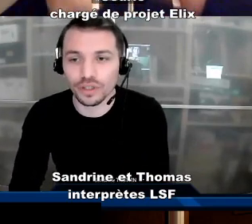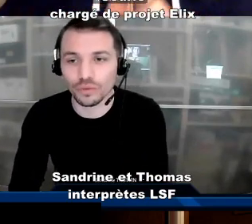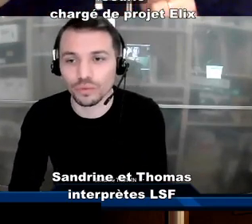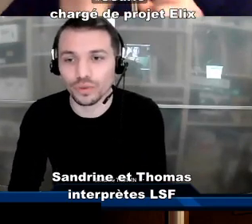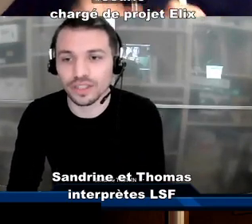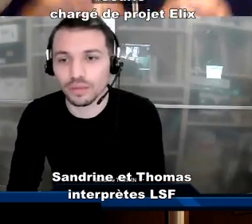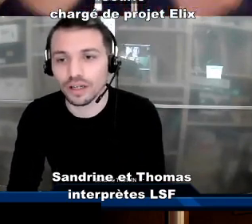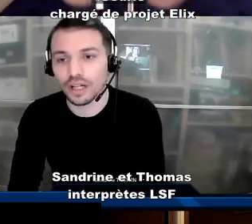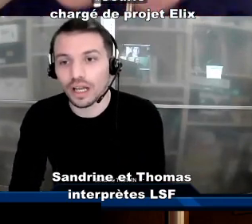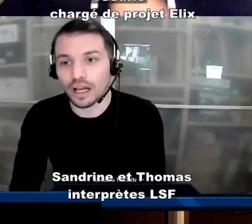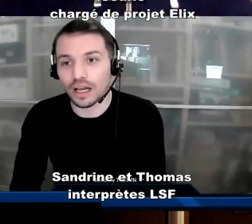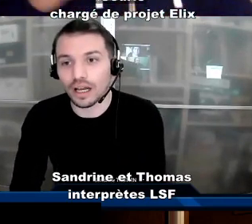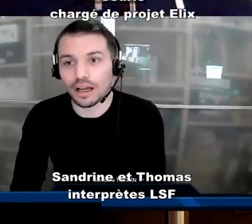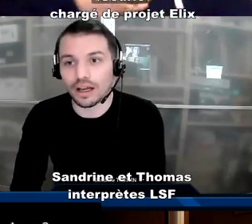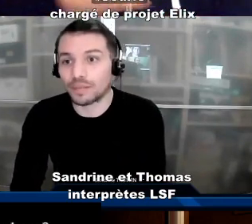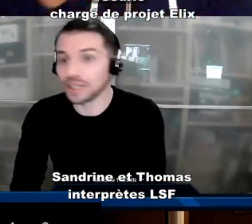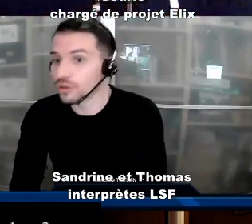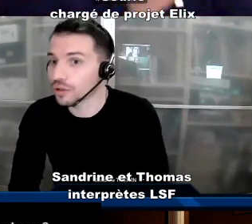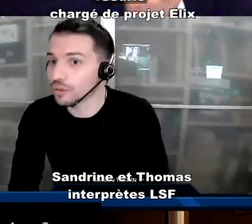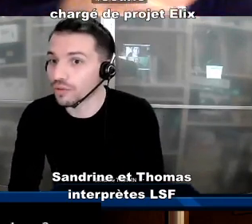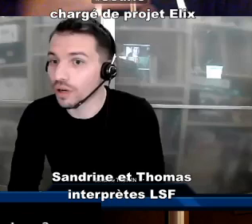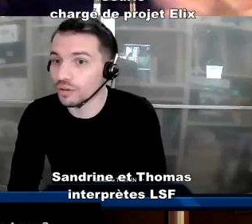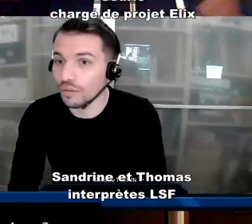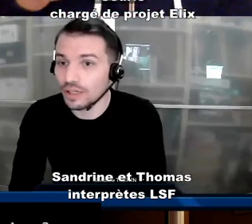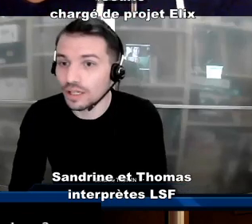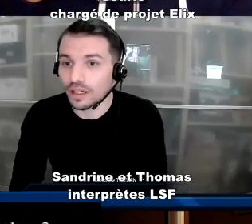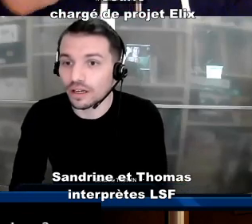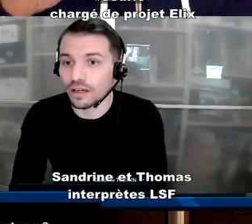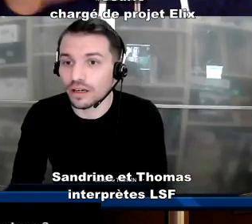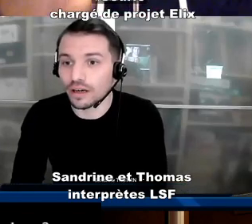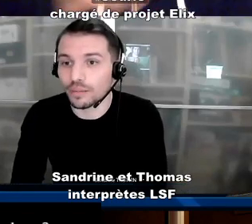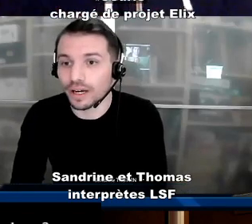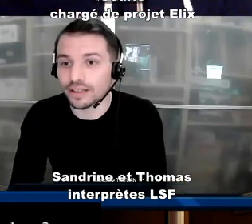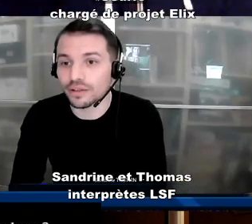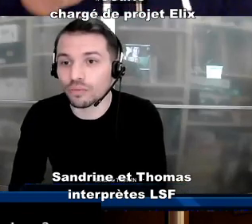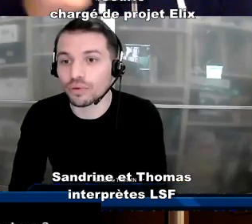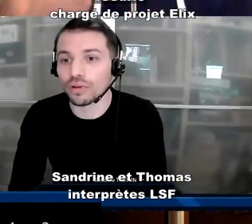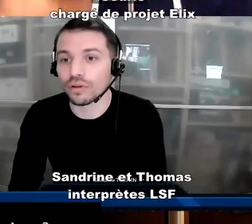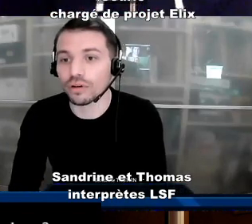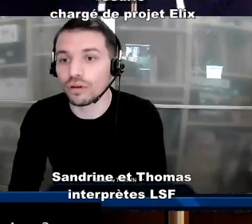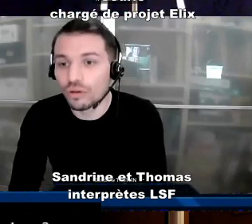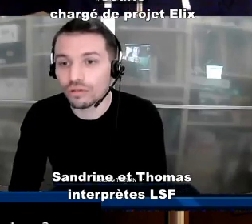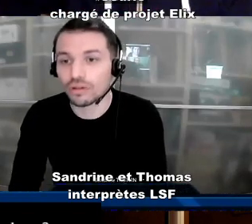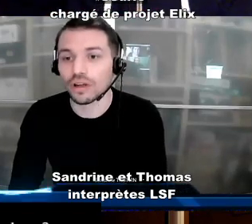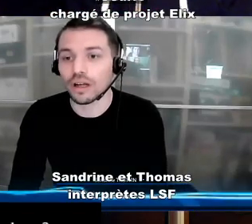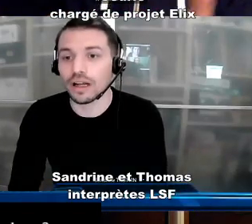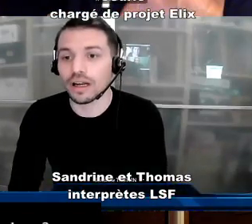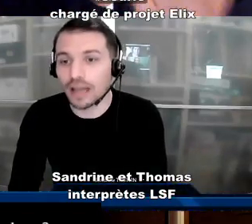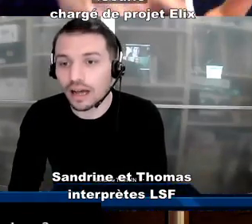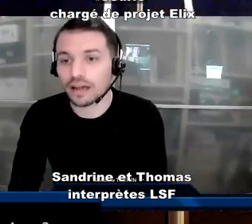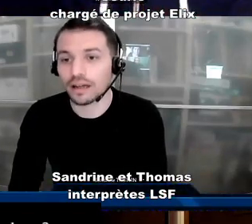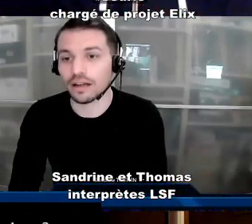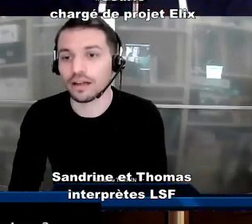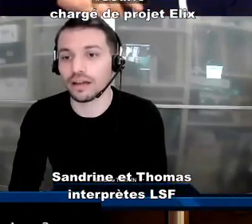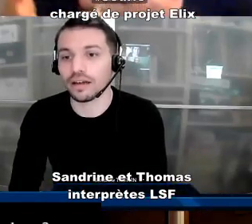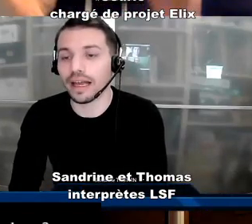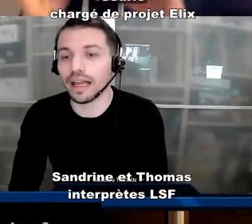bien évidemment, qui sont possibles, mais d'autres parfois non. Par exemple,